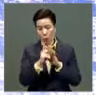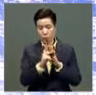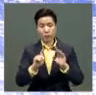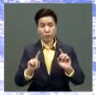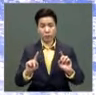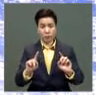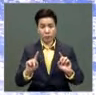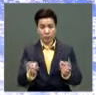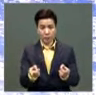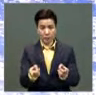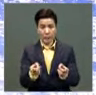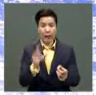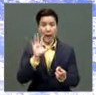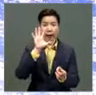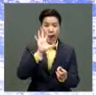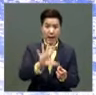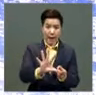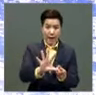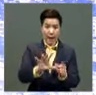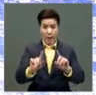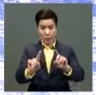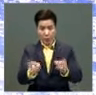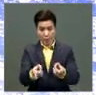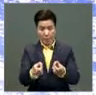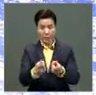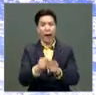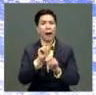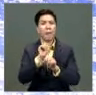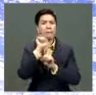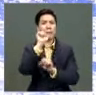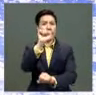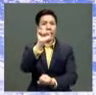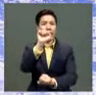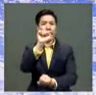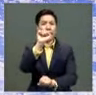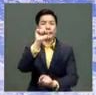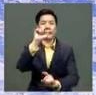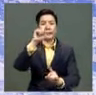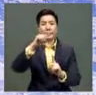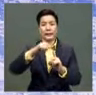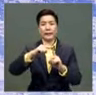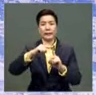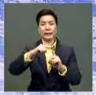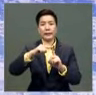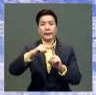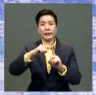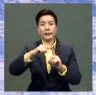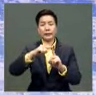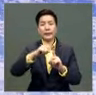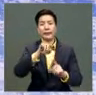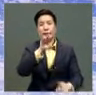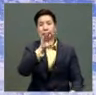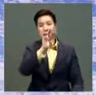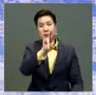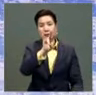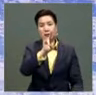งเล็บ5นะครับตามประกาศฉบับที่7นะ